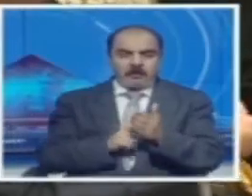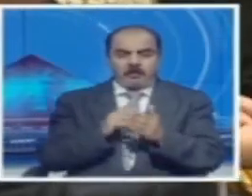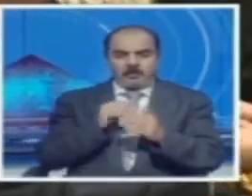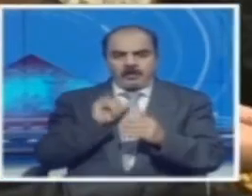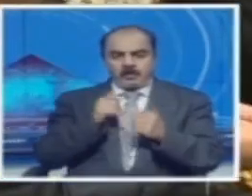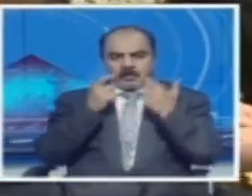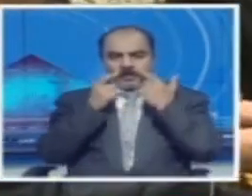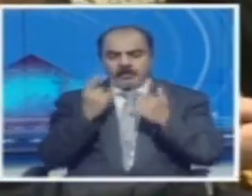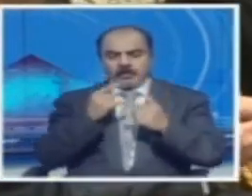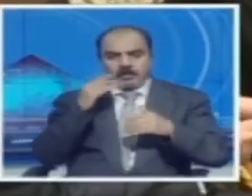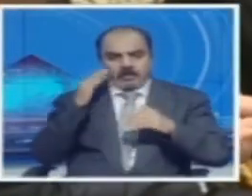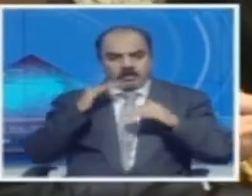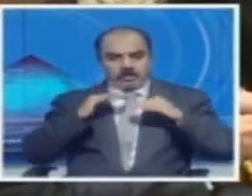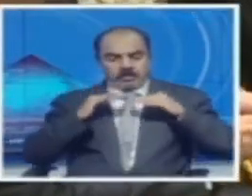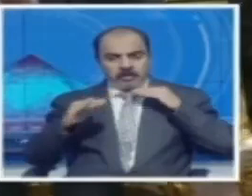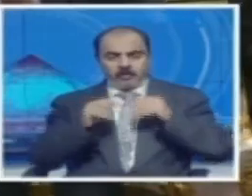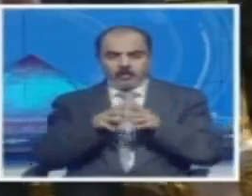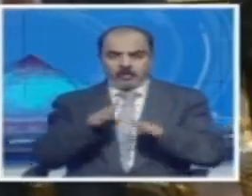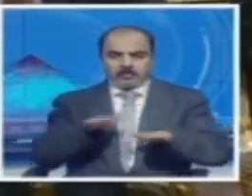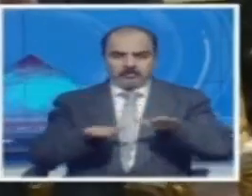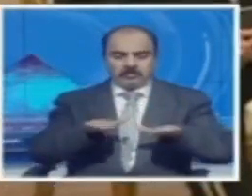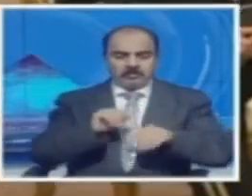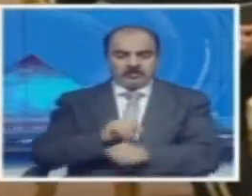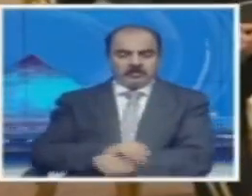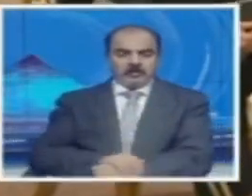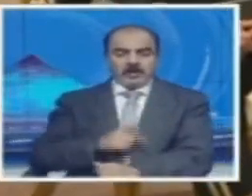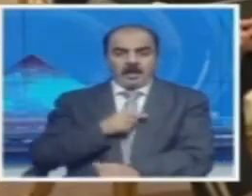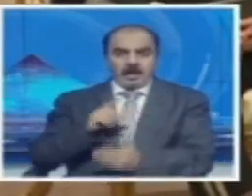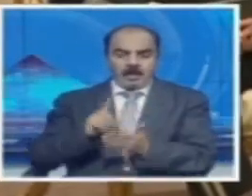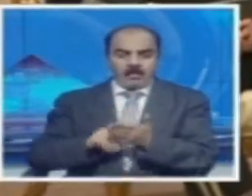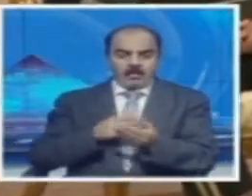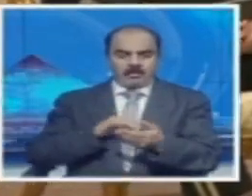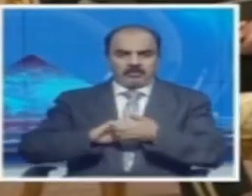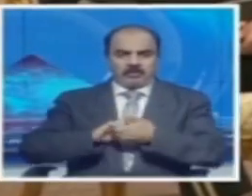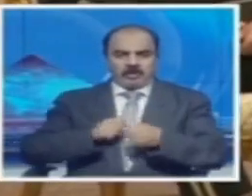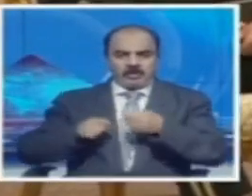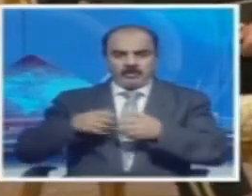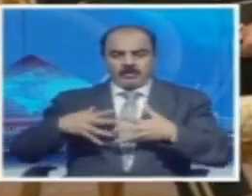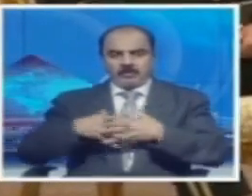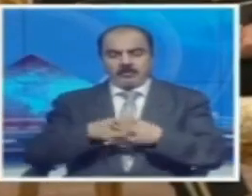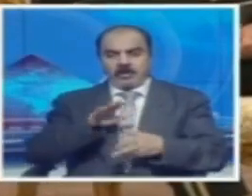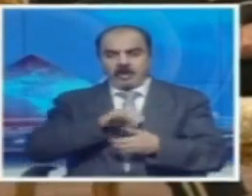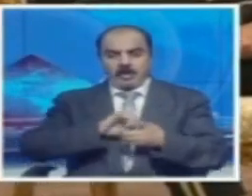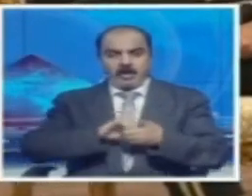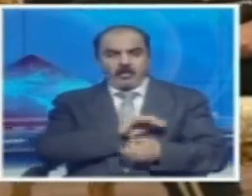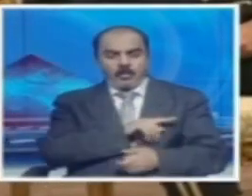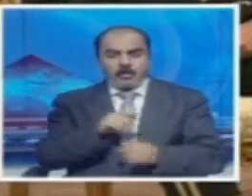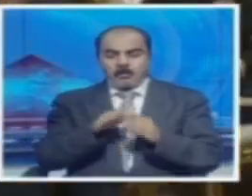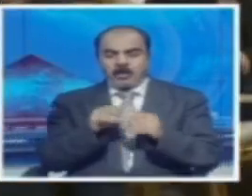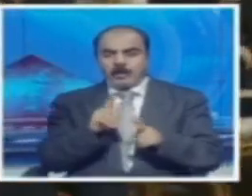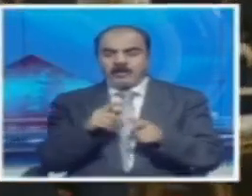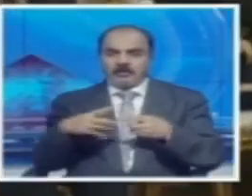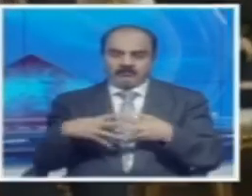تحقيق الأمن والاستقرار والتوازن بالمنطقة، مؤكدا على عمق علاقات الشراكة الاستراتيجية بين مصر